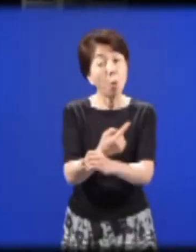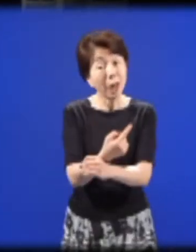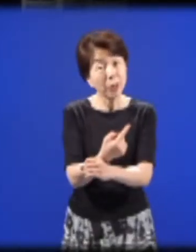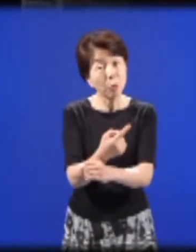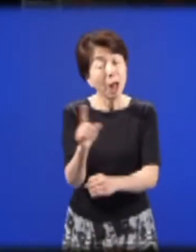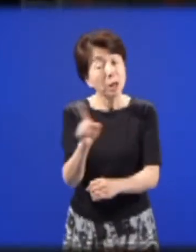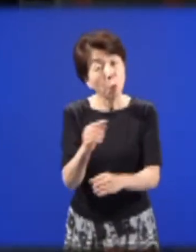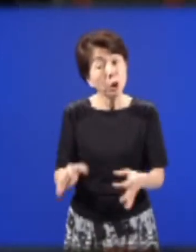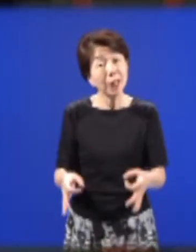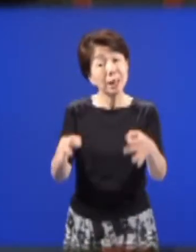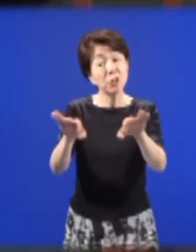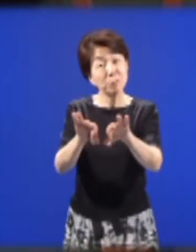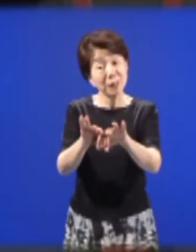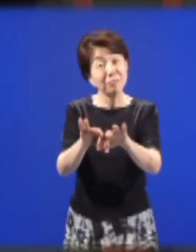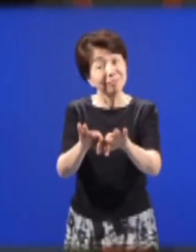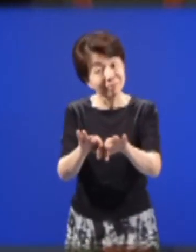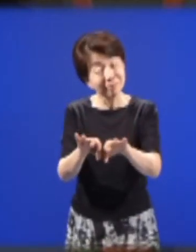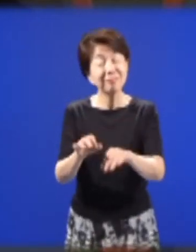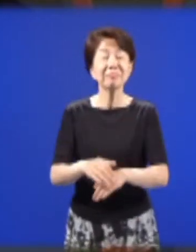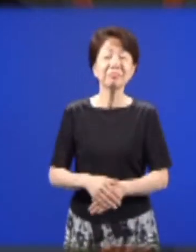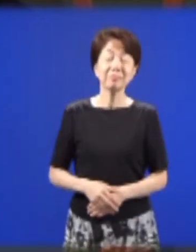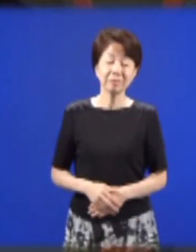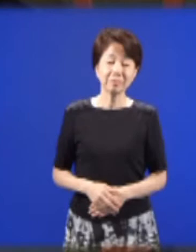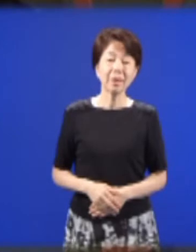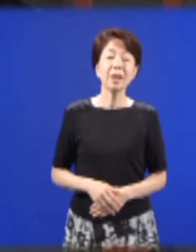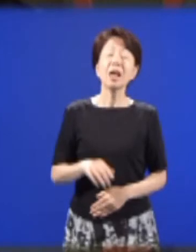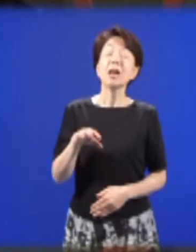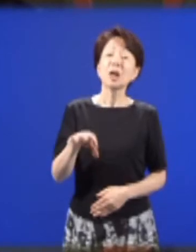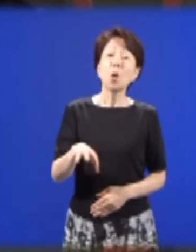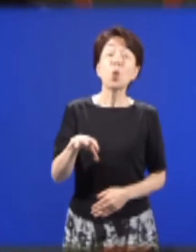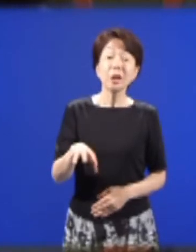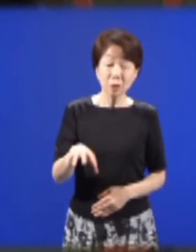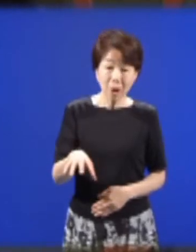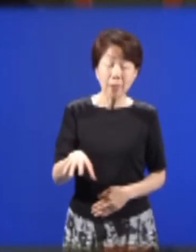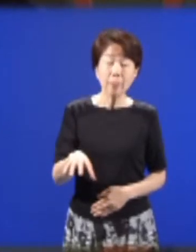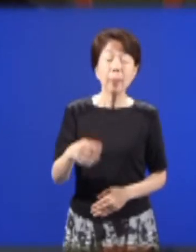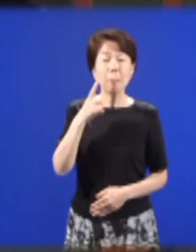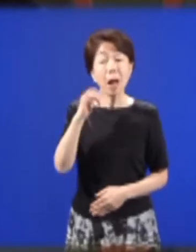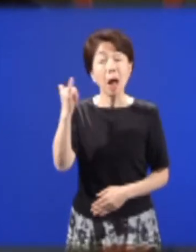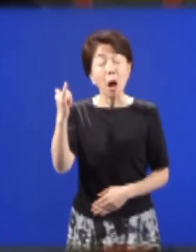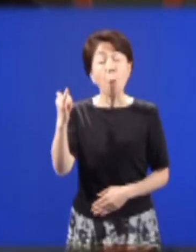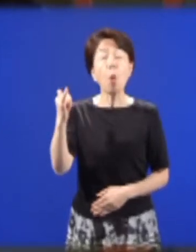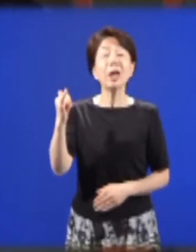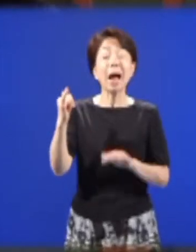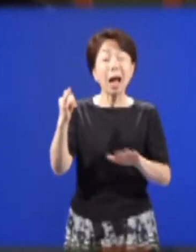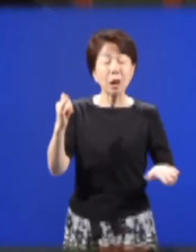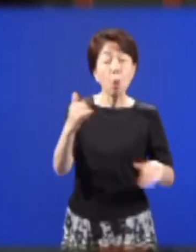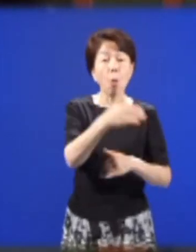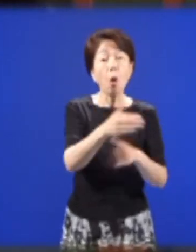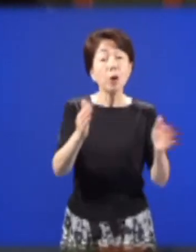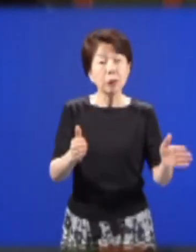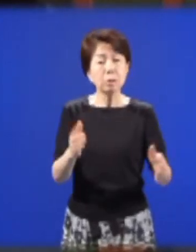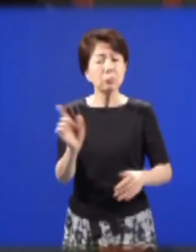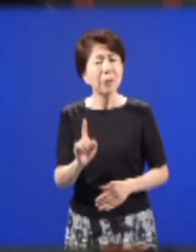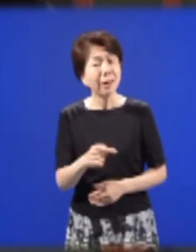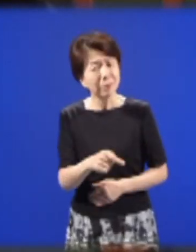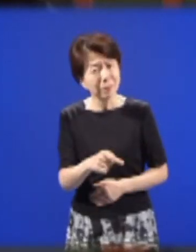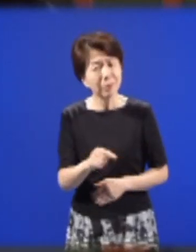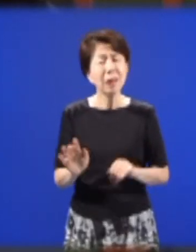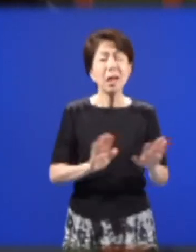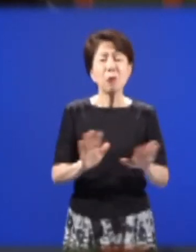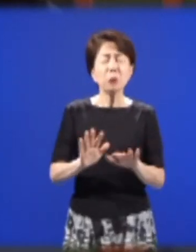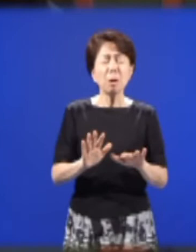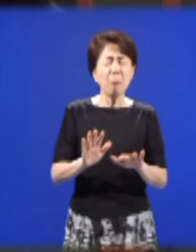他にはどんな設備があるんですか？ この第2ホールには親子室があって、子供さん